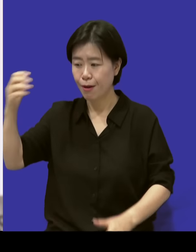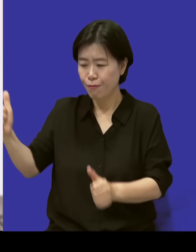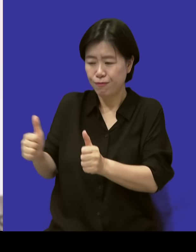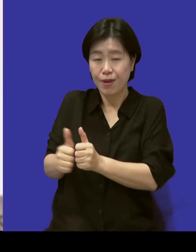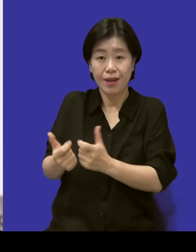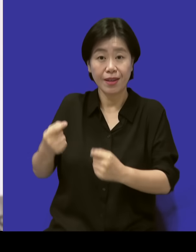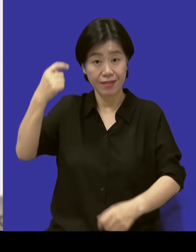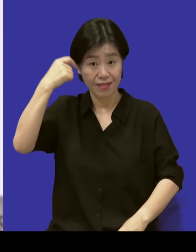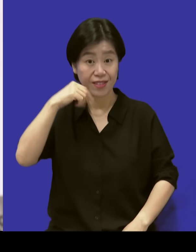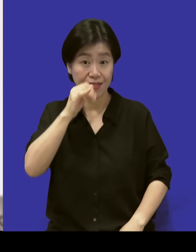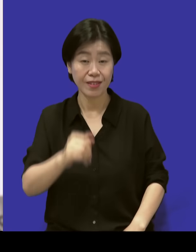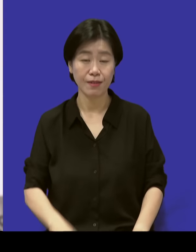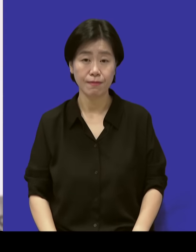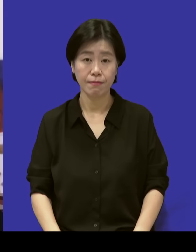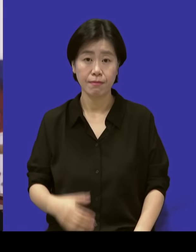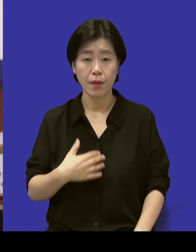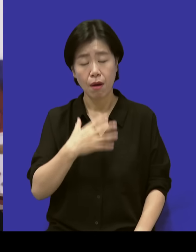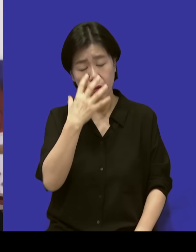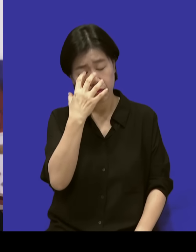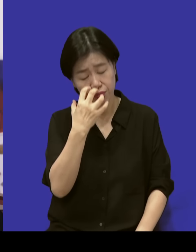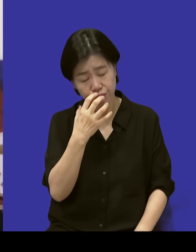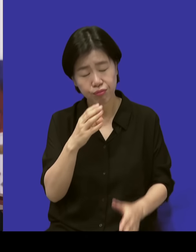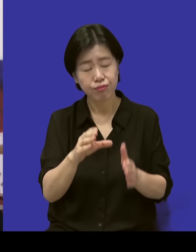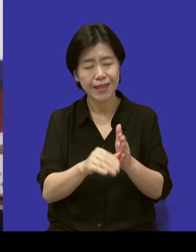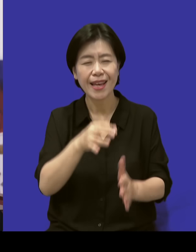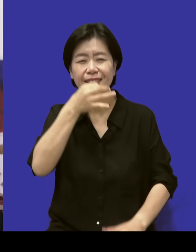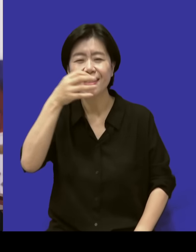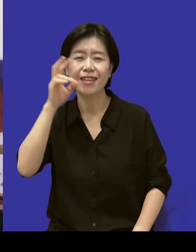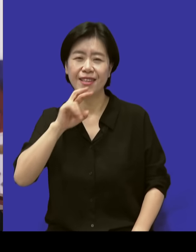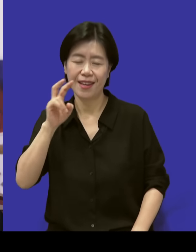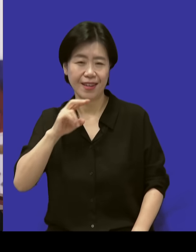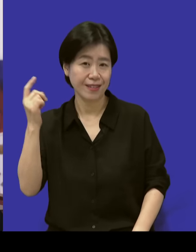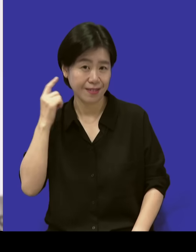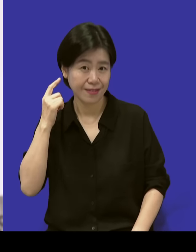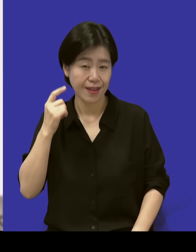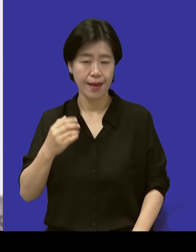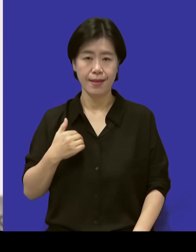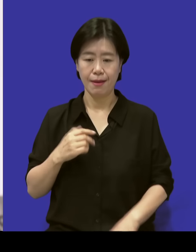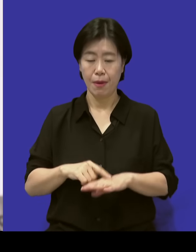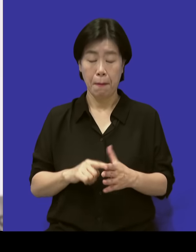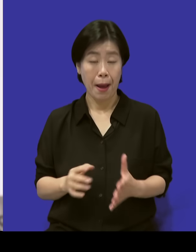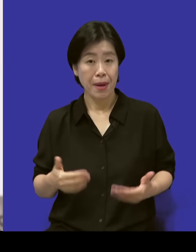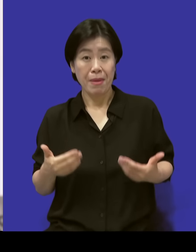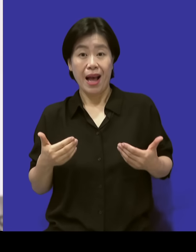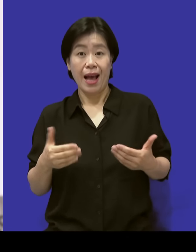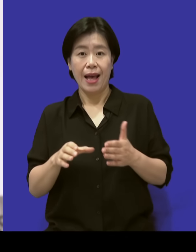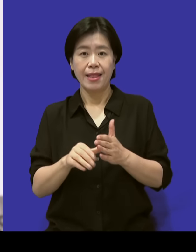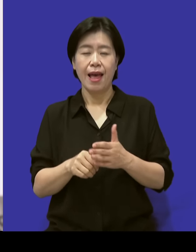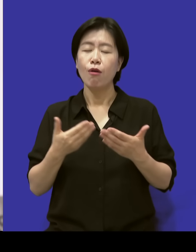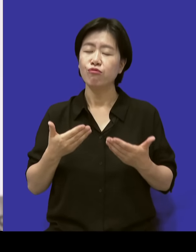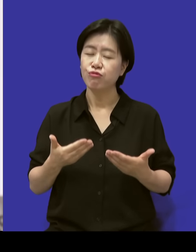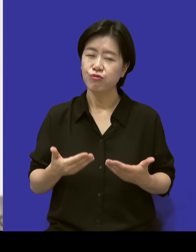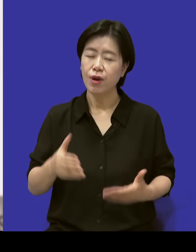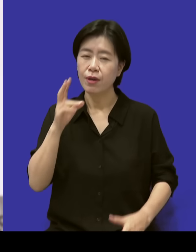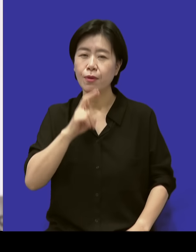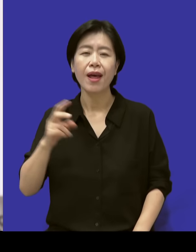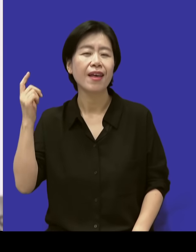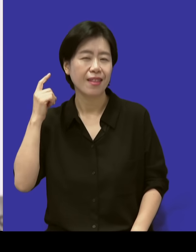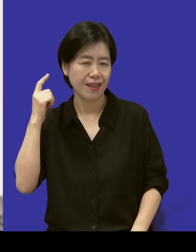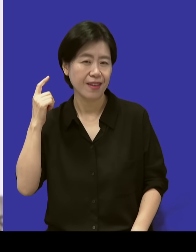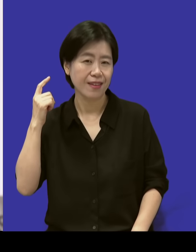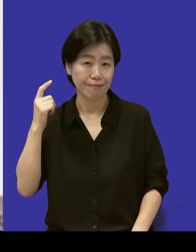좀 침울할 때는 신나는 수련의 찬양 막 듣고 너무 업되어있을 때는 예. 그 좀 잔잔한 찬양 듣고 진아님